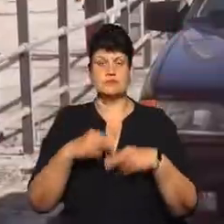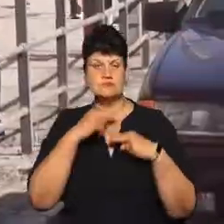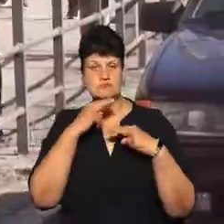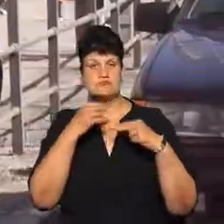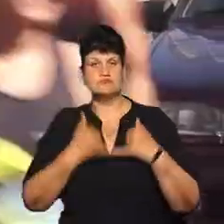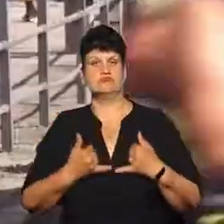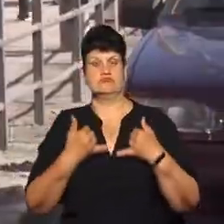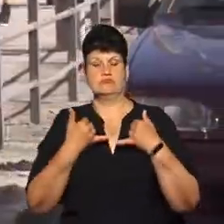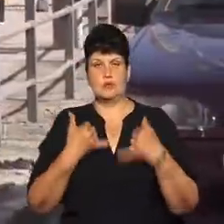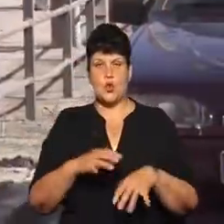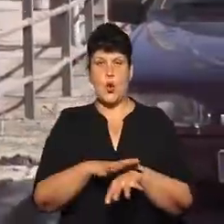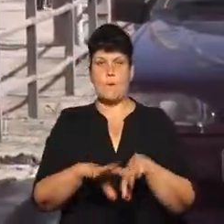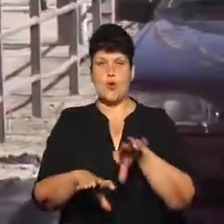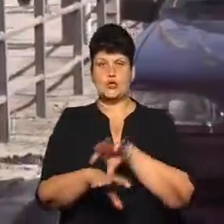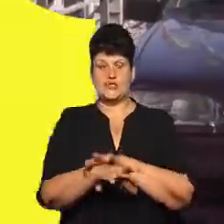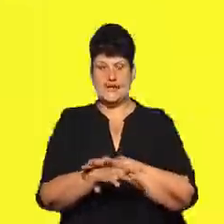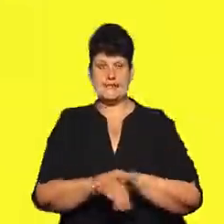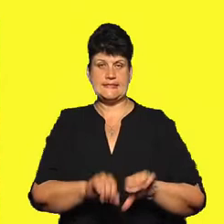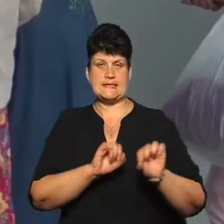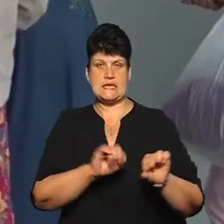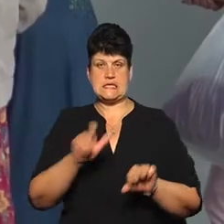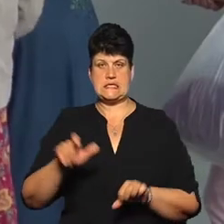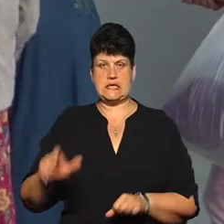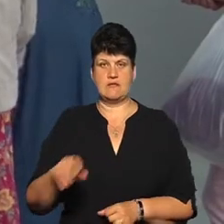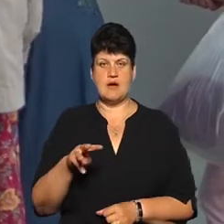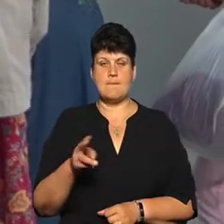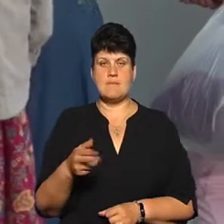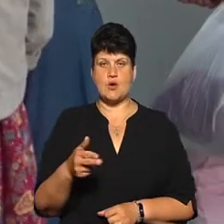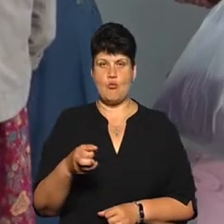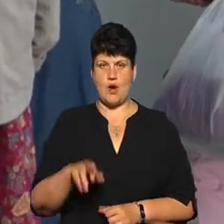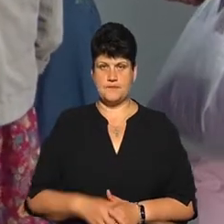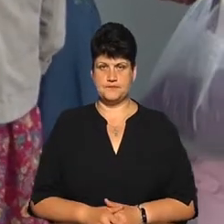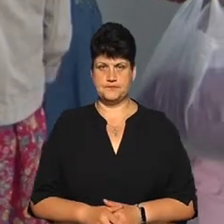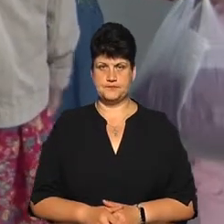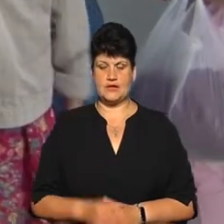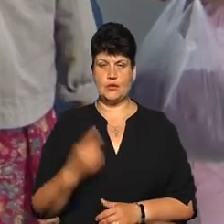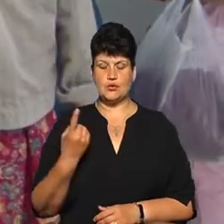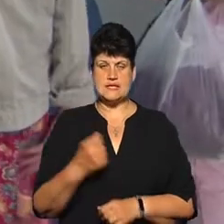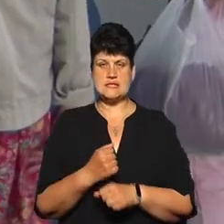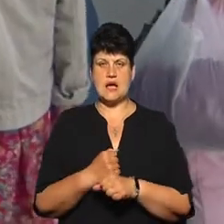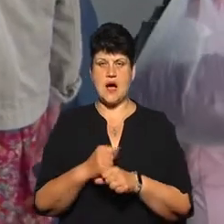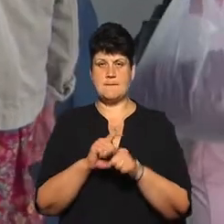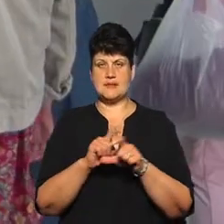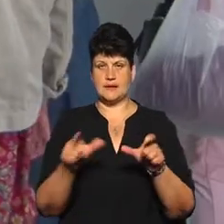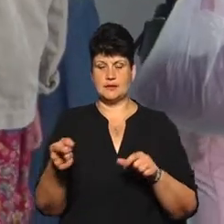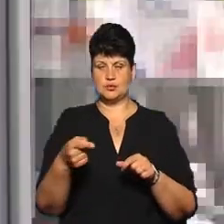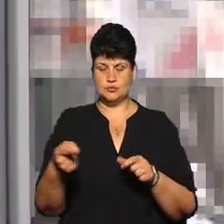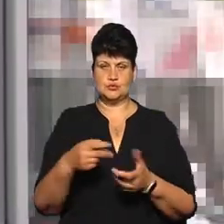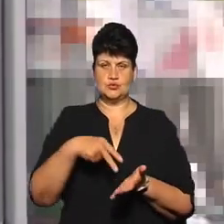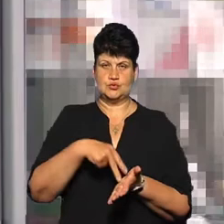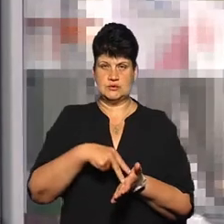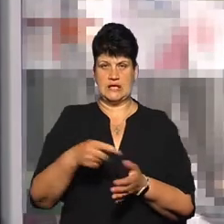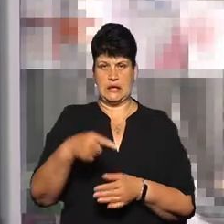до полонених захисників Маріуполя. В одній з тернопільських аптек у черзі стоїть тернополянин Віктор.